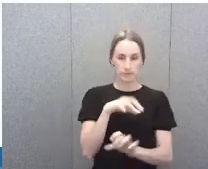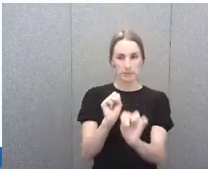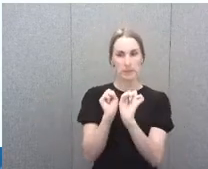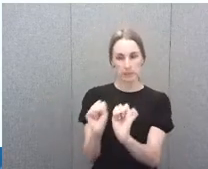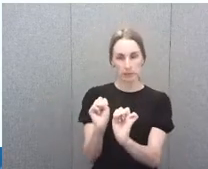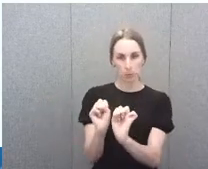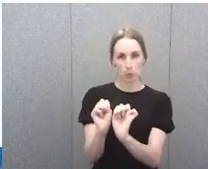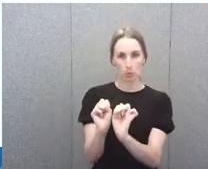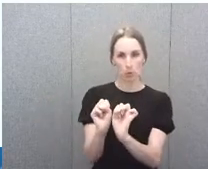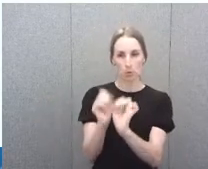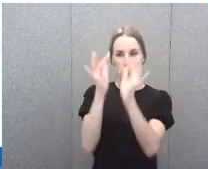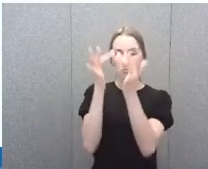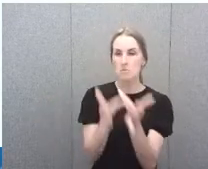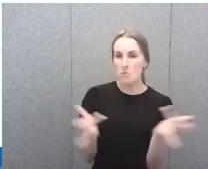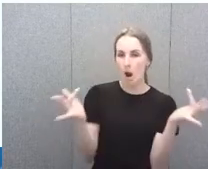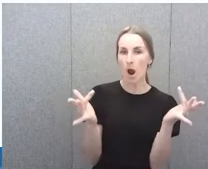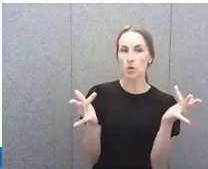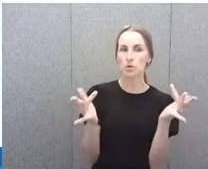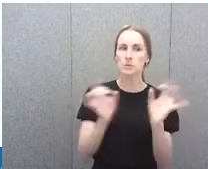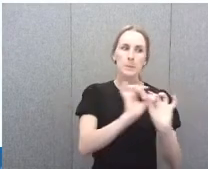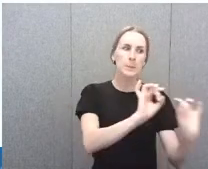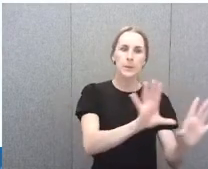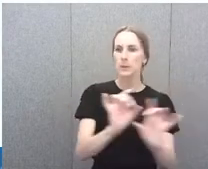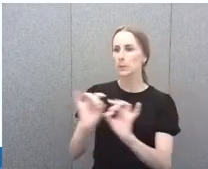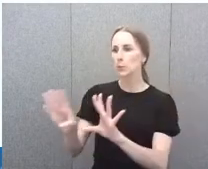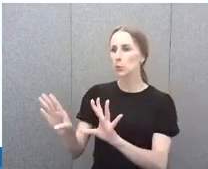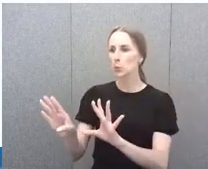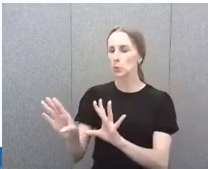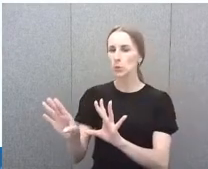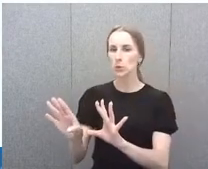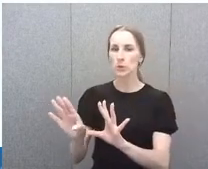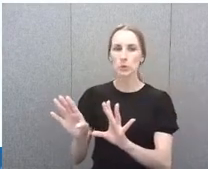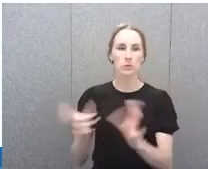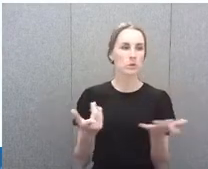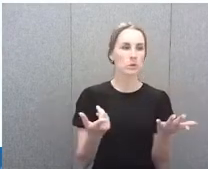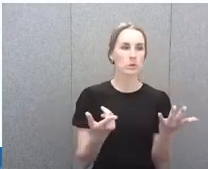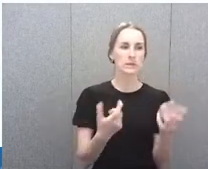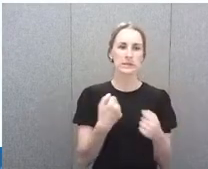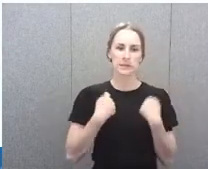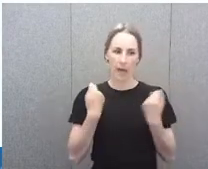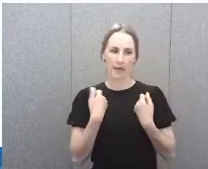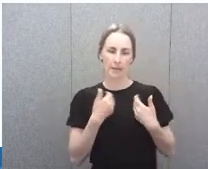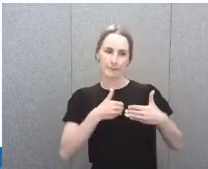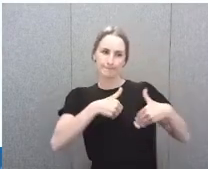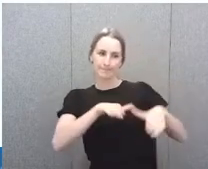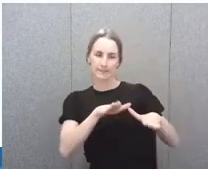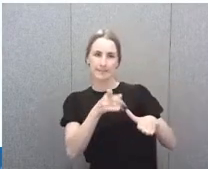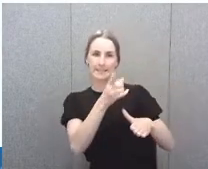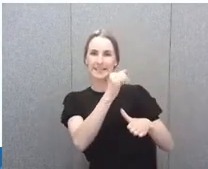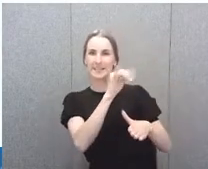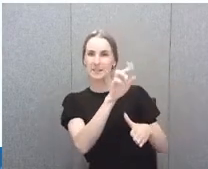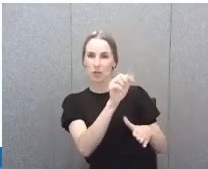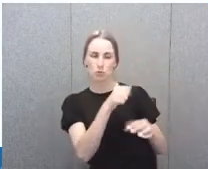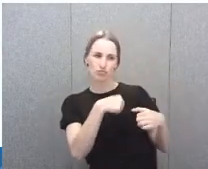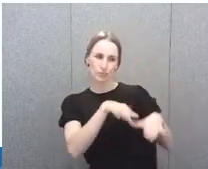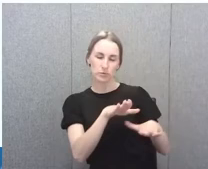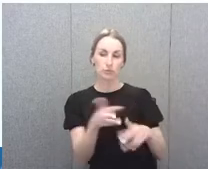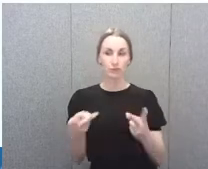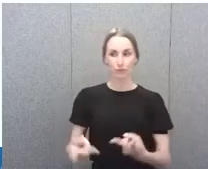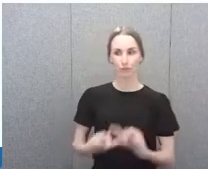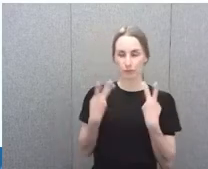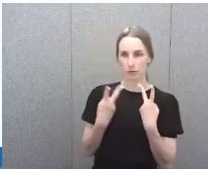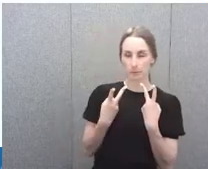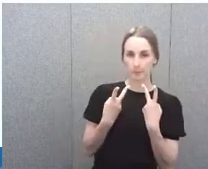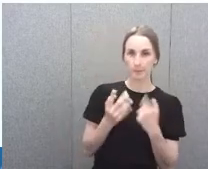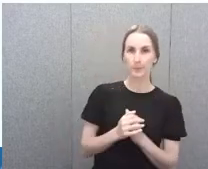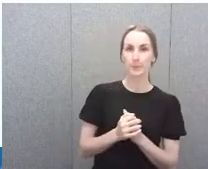основанием, без которого у нас не может быть защиты, которая как раз-таки и показывает, чем мы отличаемся от тех диктатур. И я